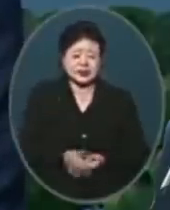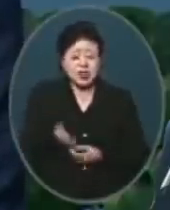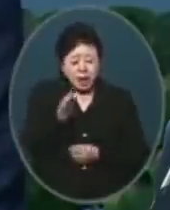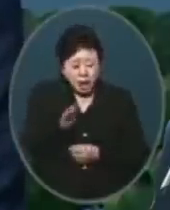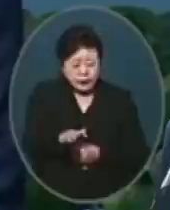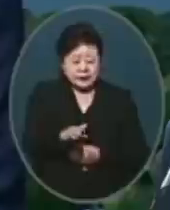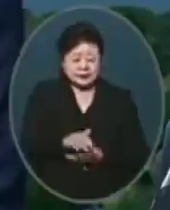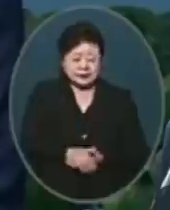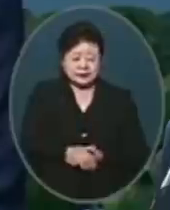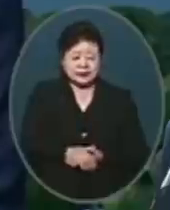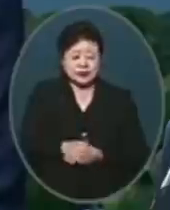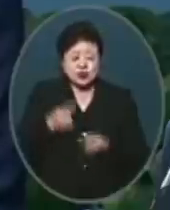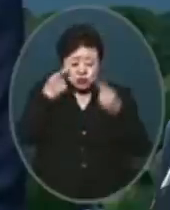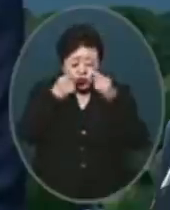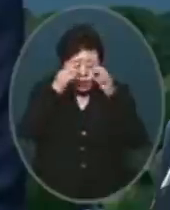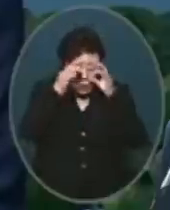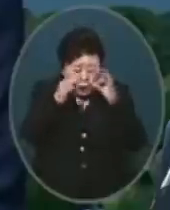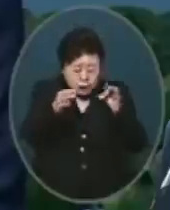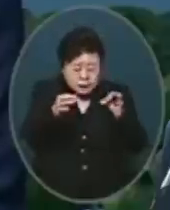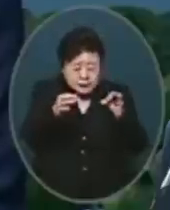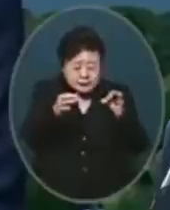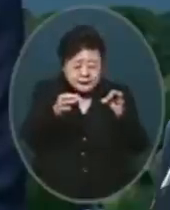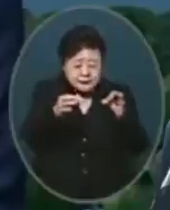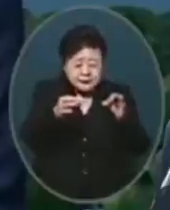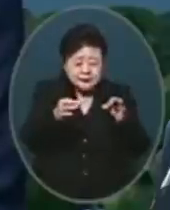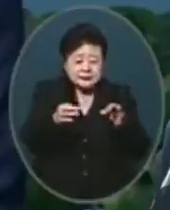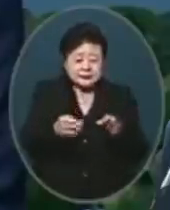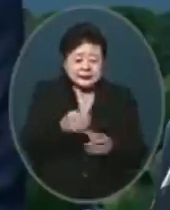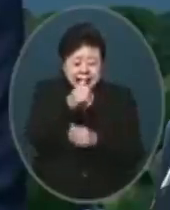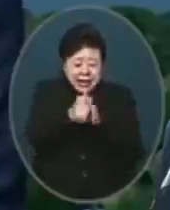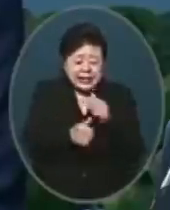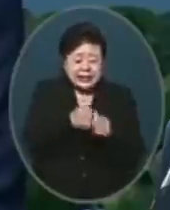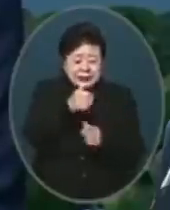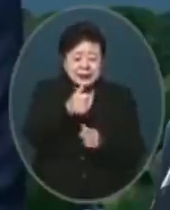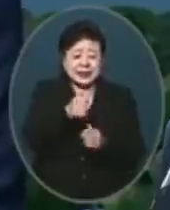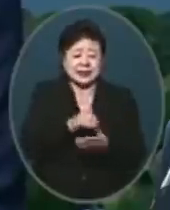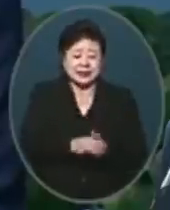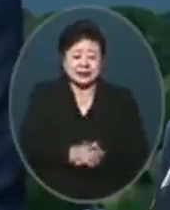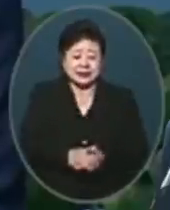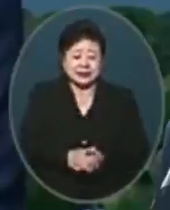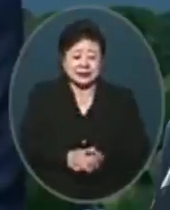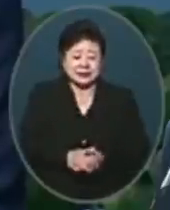그러면 내 눈으로 보는 그 이상 하나님의 눈으로